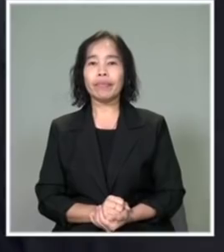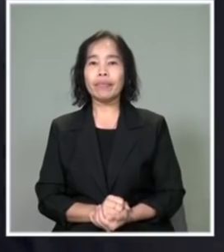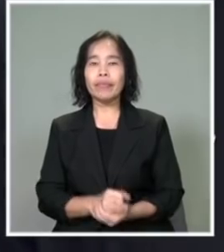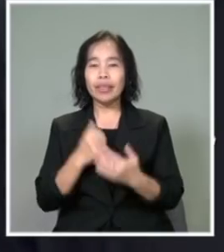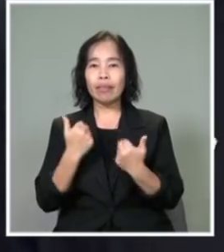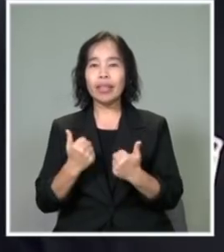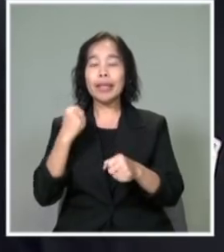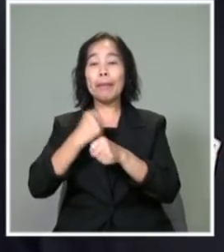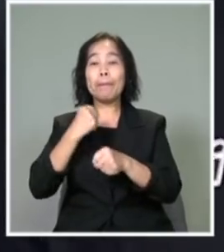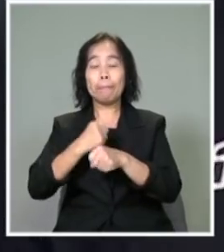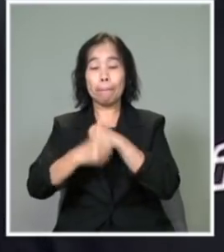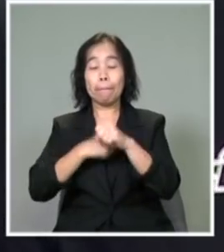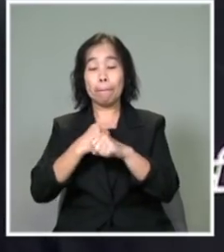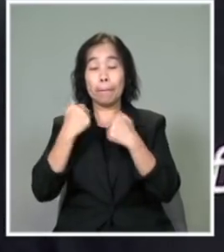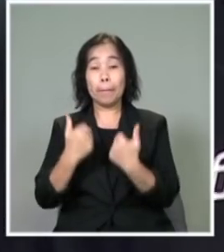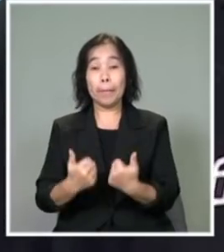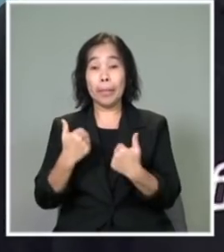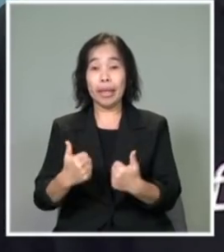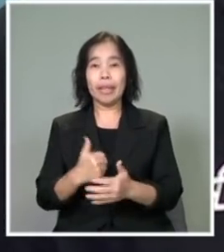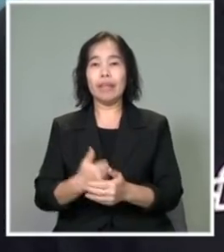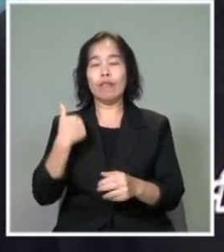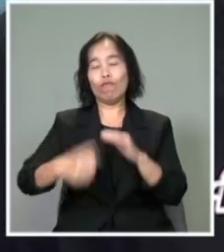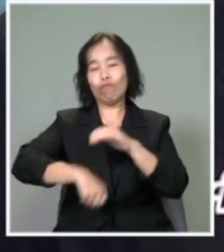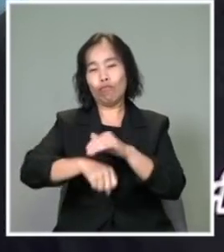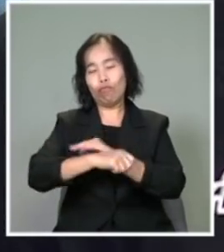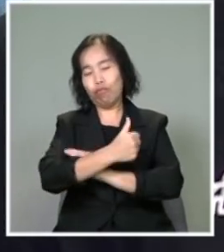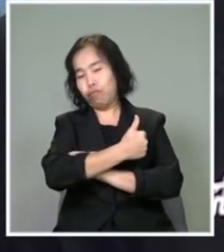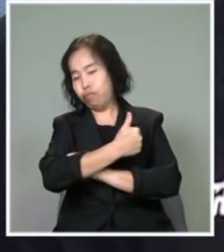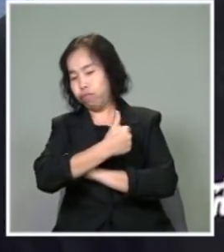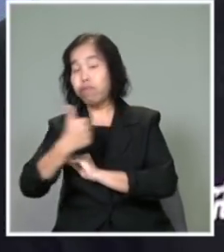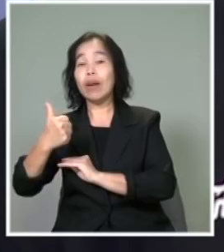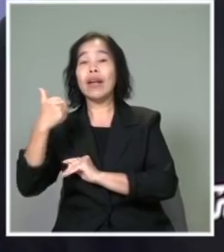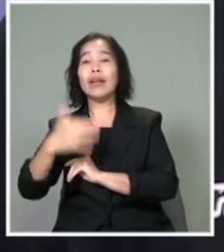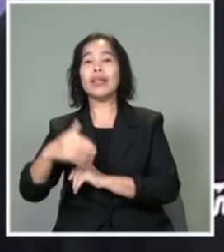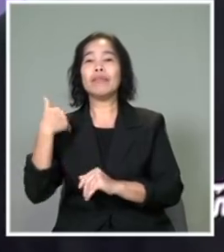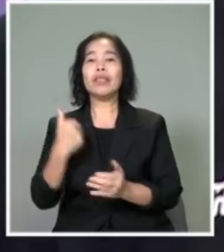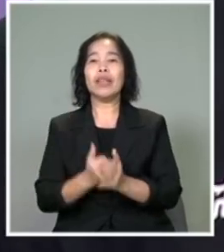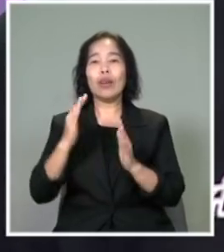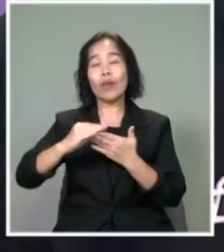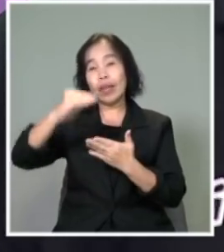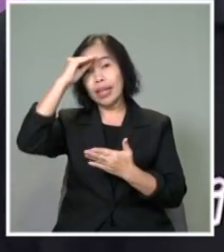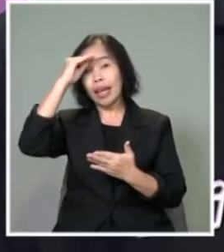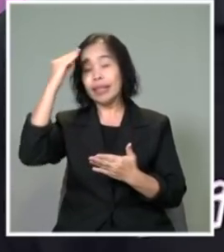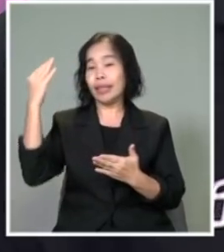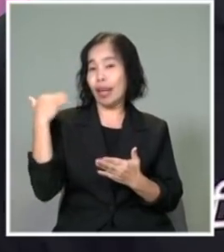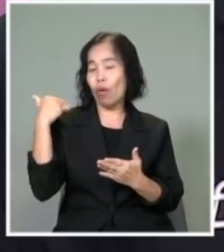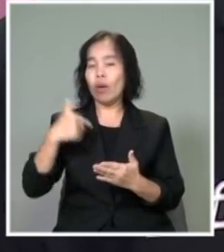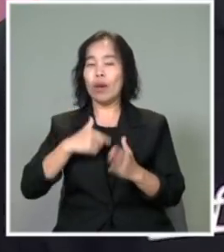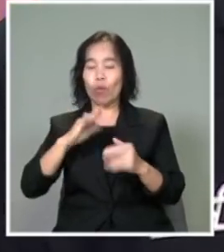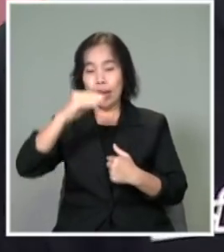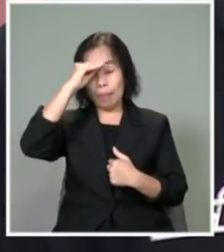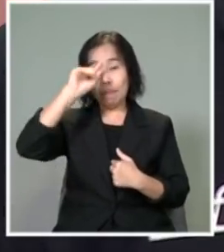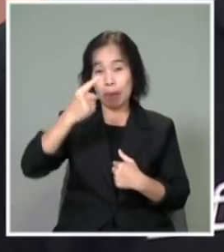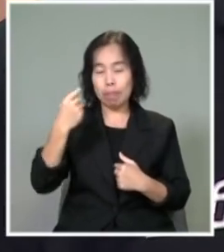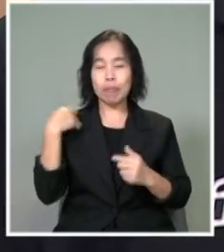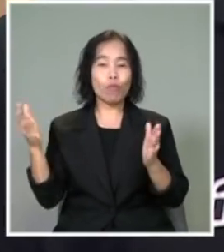านของปีนี้นะครับเราก็ทำผลงานมาได้ดีตั้งแต่กรมพละทออนะครับสิทธิ์เก่าและทุกคนก็มุ่งหวังเป็นอย่างมากครับ